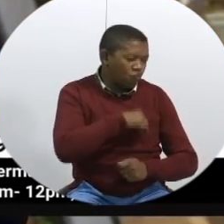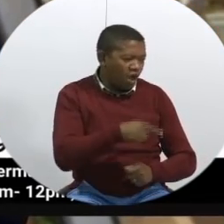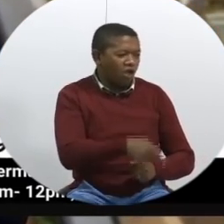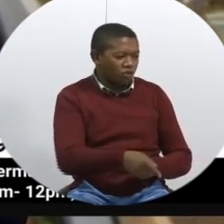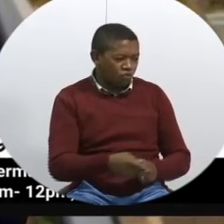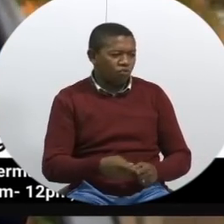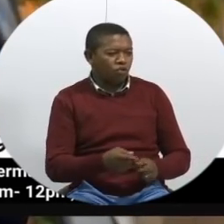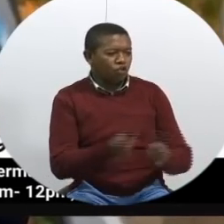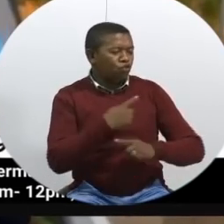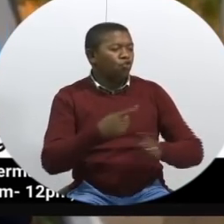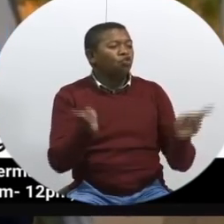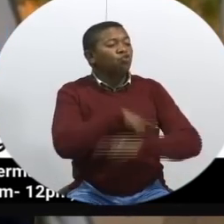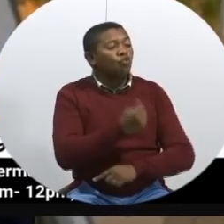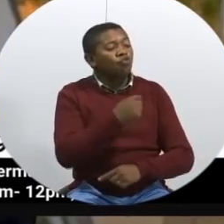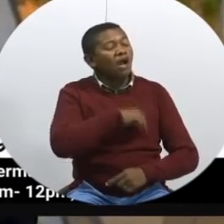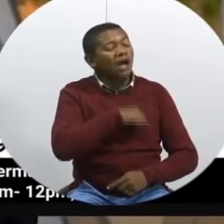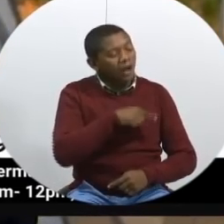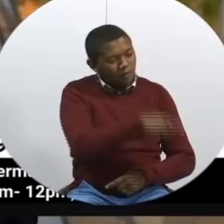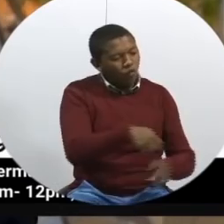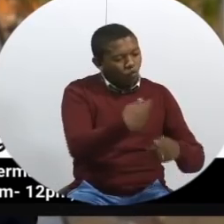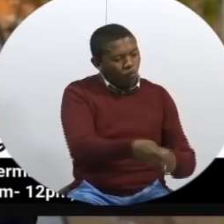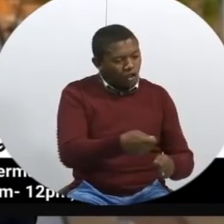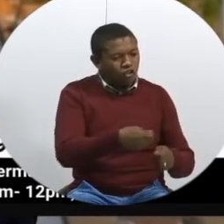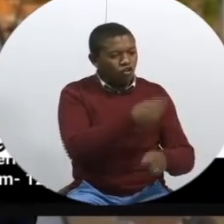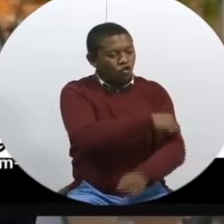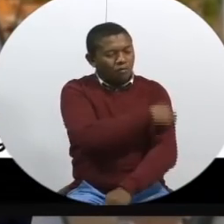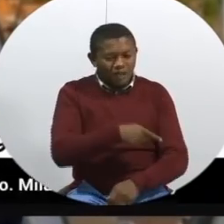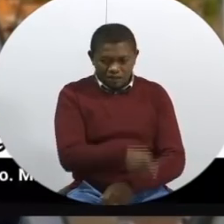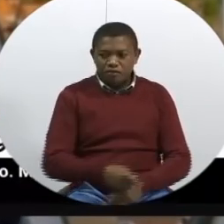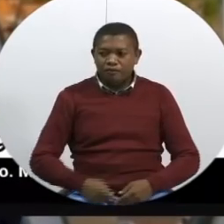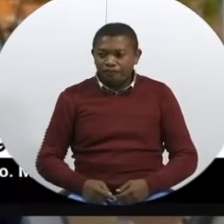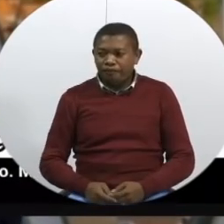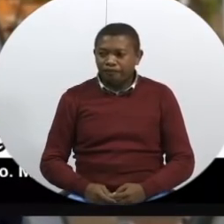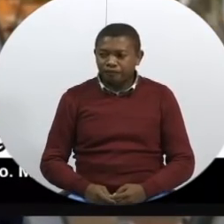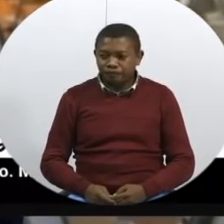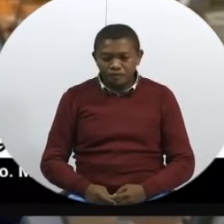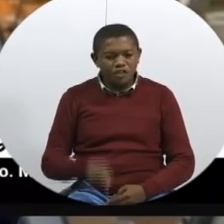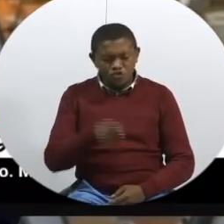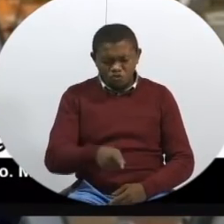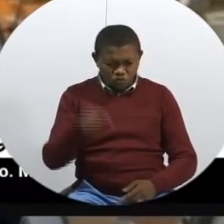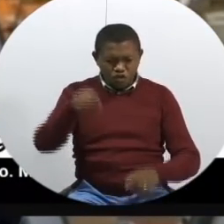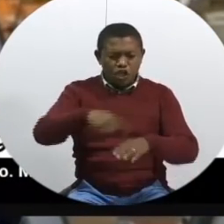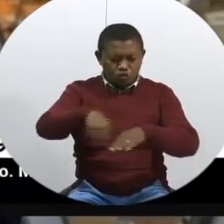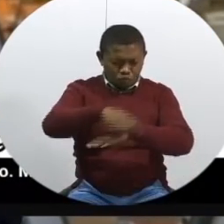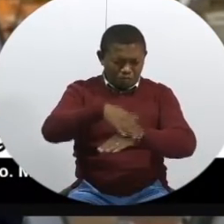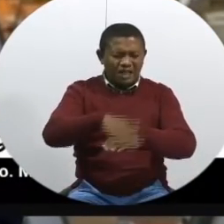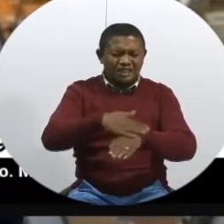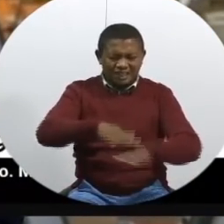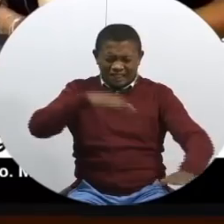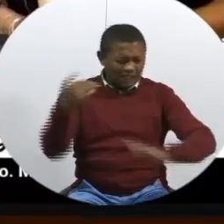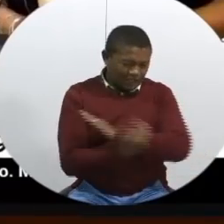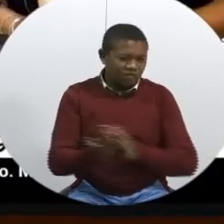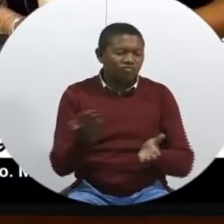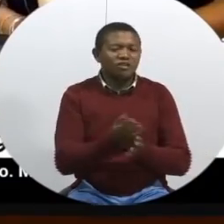présalaire ho an'ny eny anivon'ny hôpitaly zay zany zany dia rapitso manerana ny nosy dia